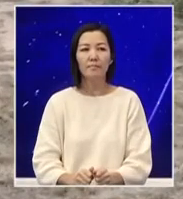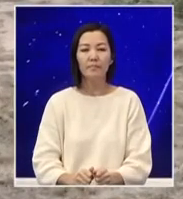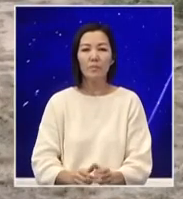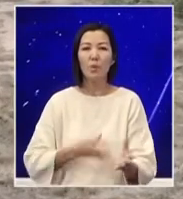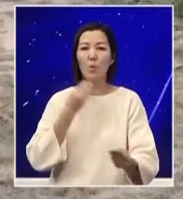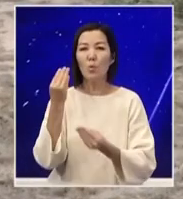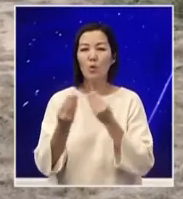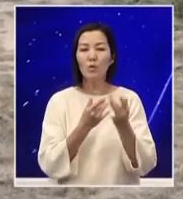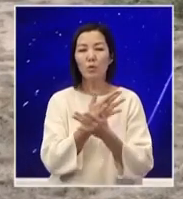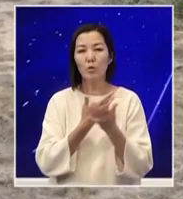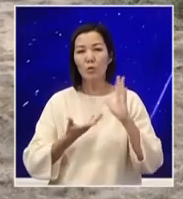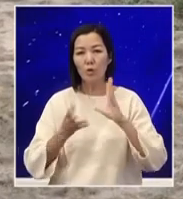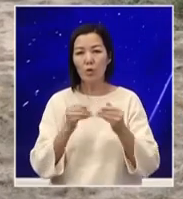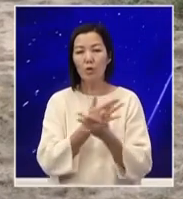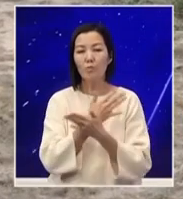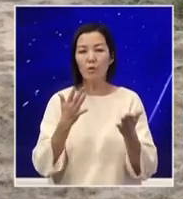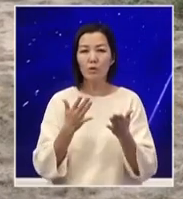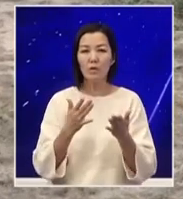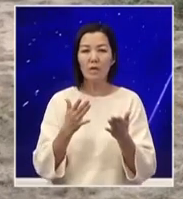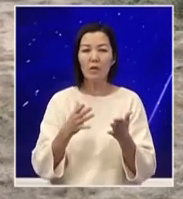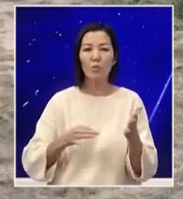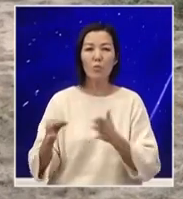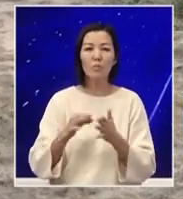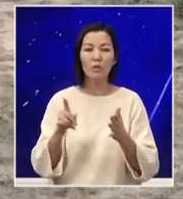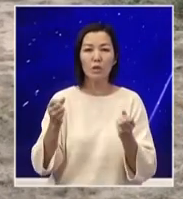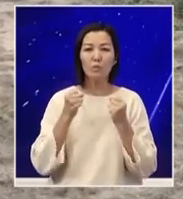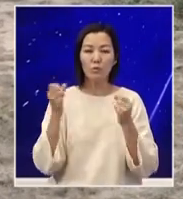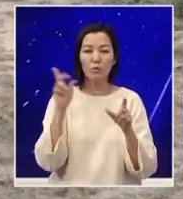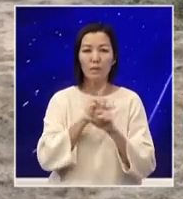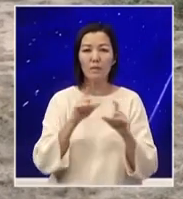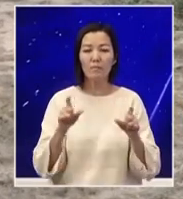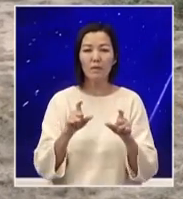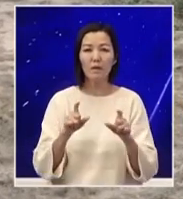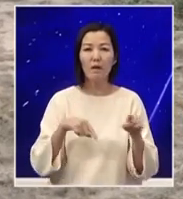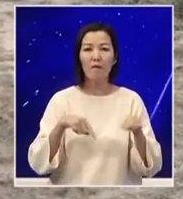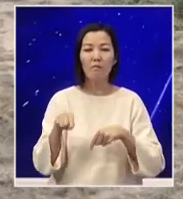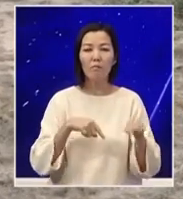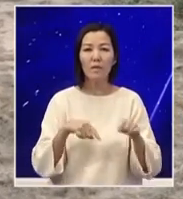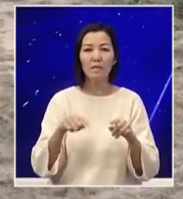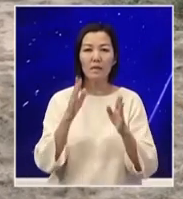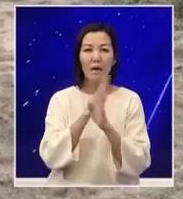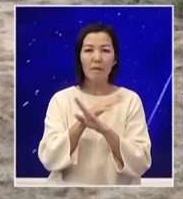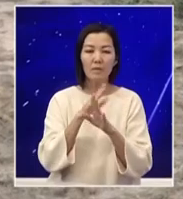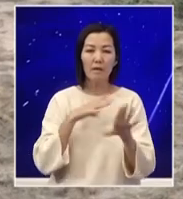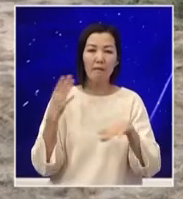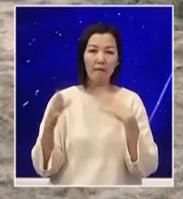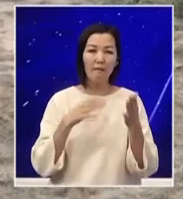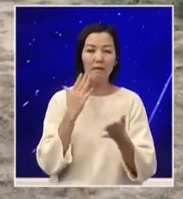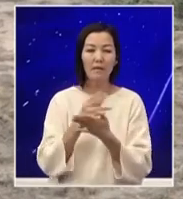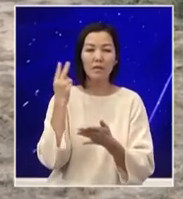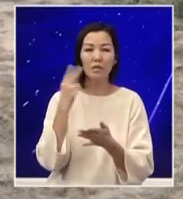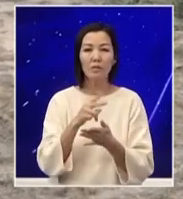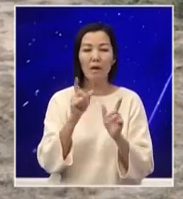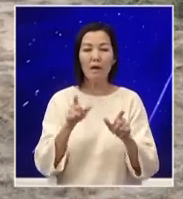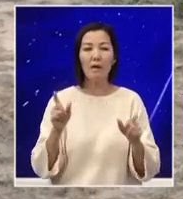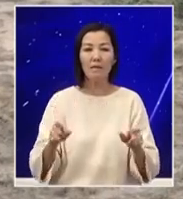Ойын түрлері бойынша облыстық мамандандырған балалар мен жасөспірімдер спорт мектебінің жағажай футболшылары Қапшағайда дайындалады. Қазір күні 20-дан аса